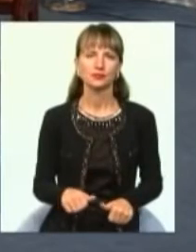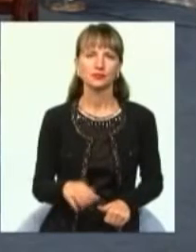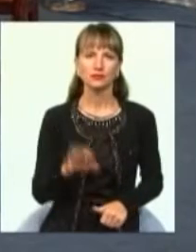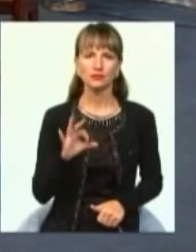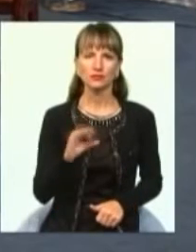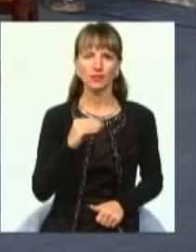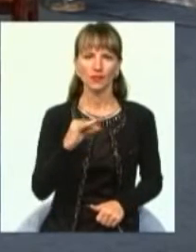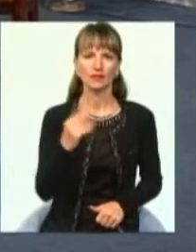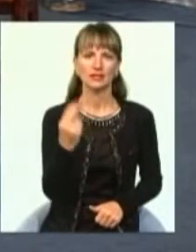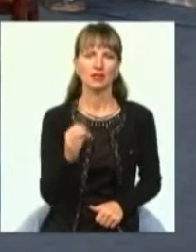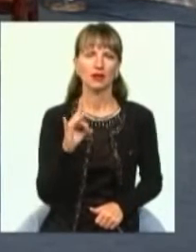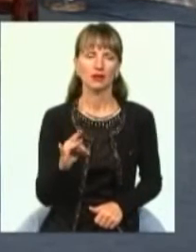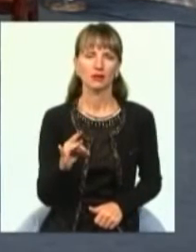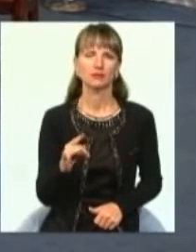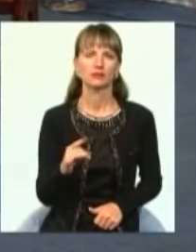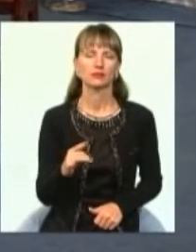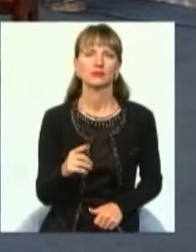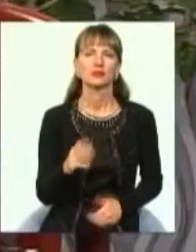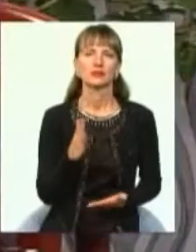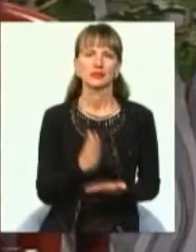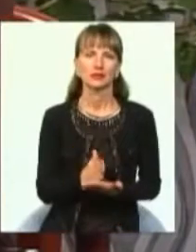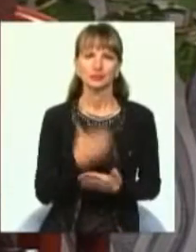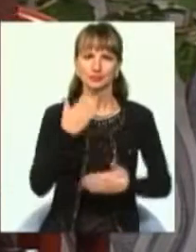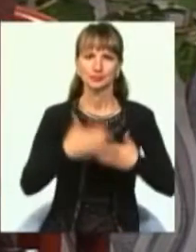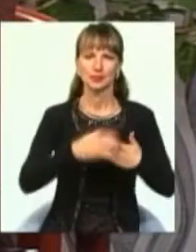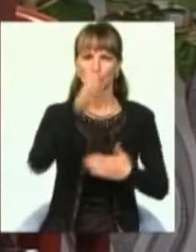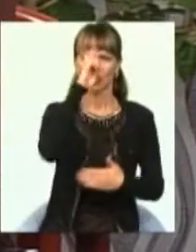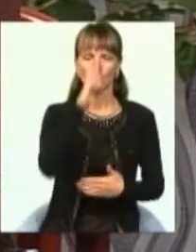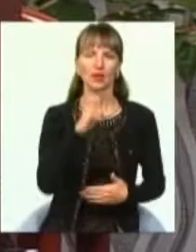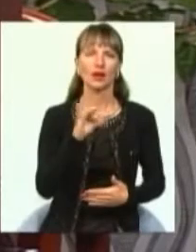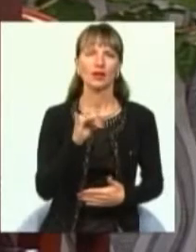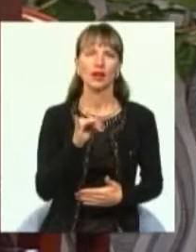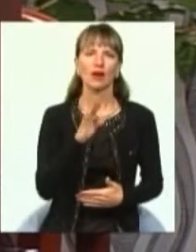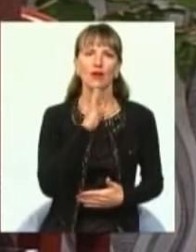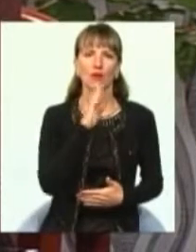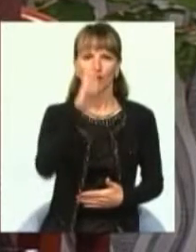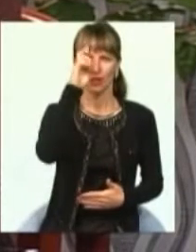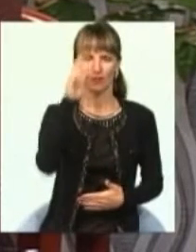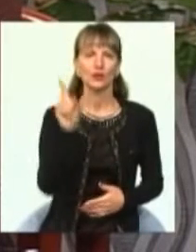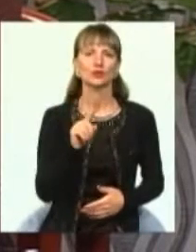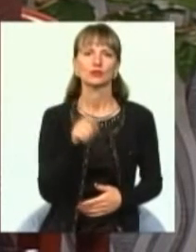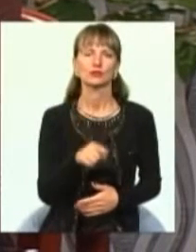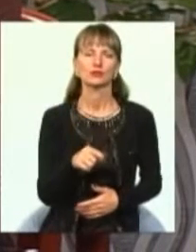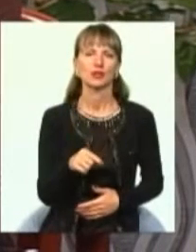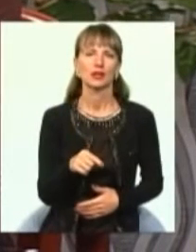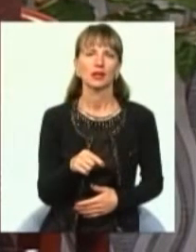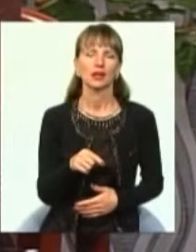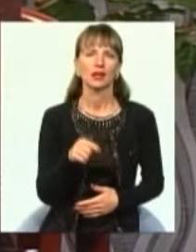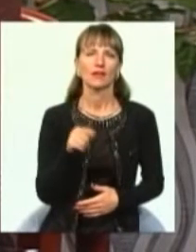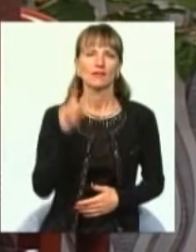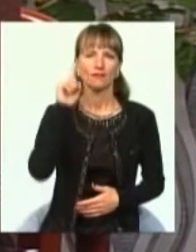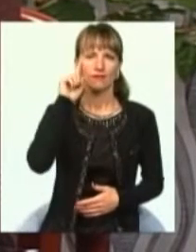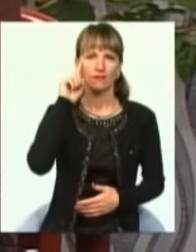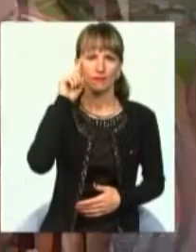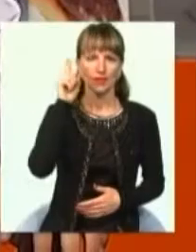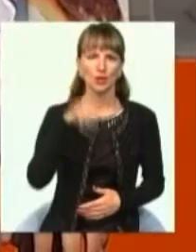Офіцер. Ось цей офіцерчики, вони знаходяться також біля короля і королеви. Що про офіцерів тобі відомо? Про офіцерів мені відомо, що